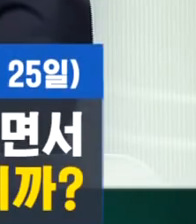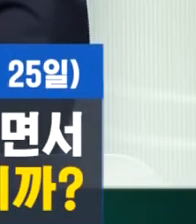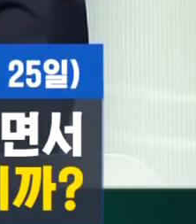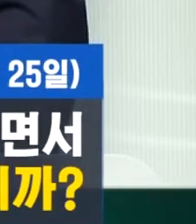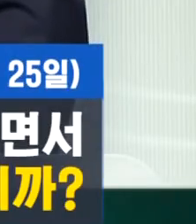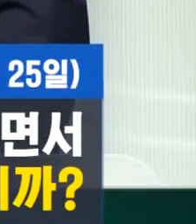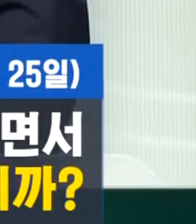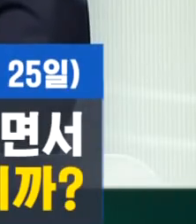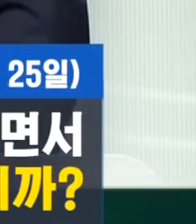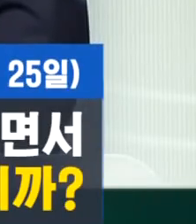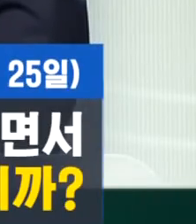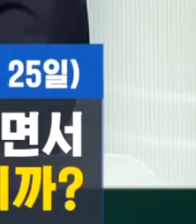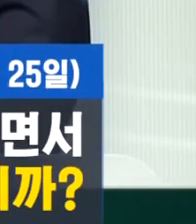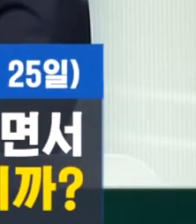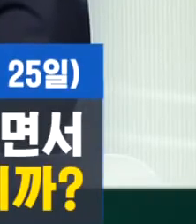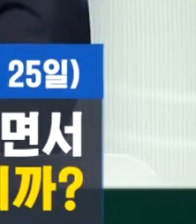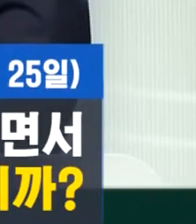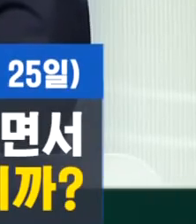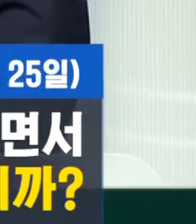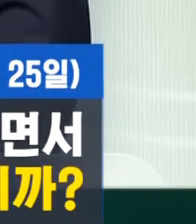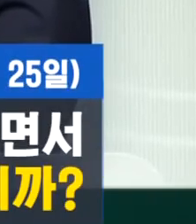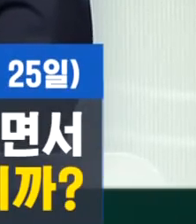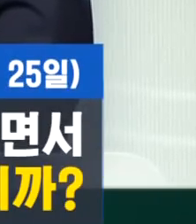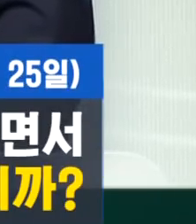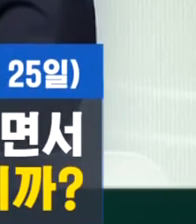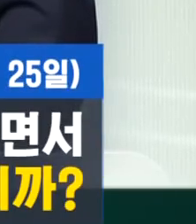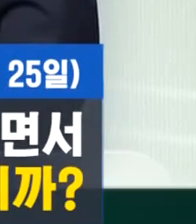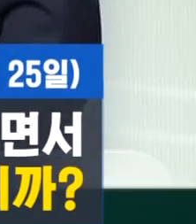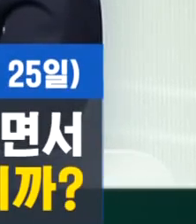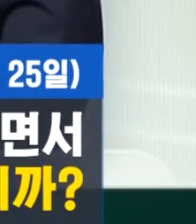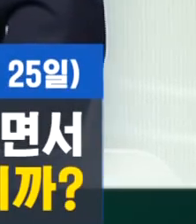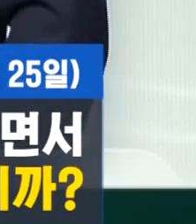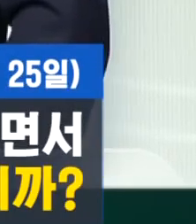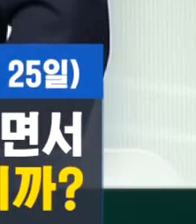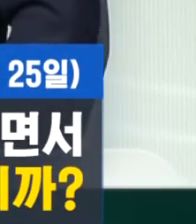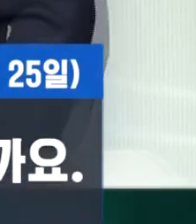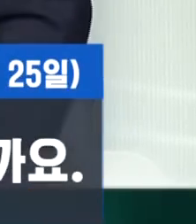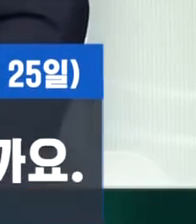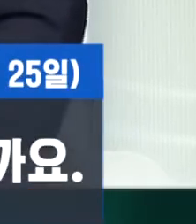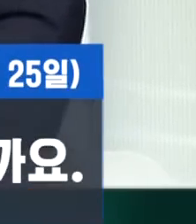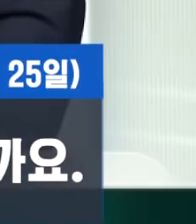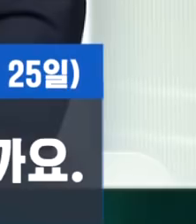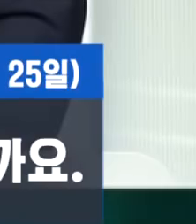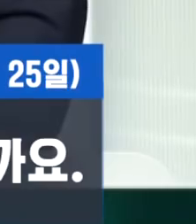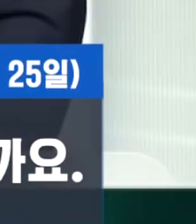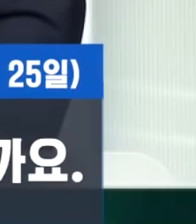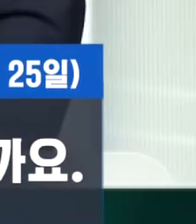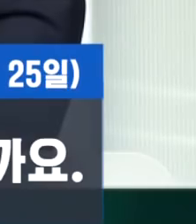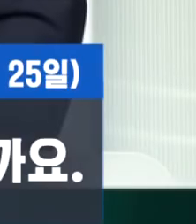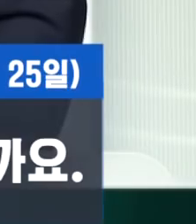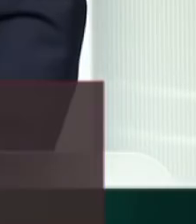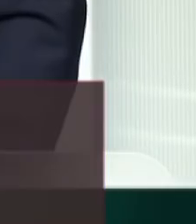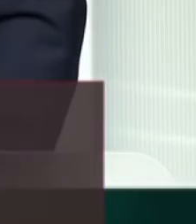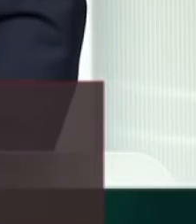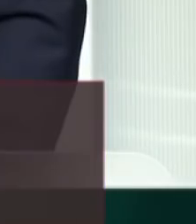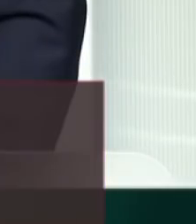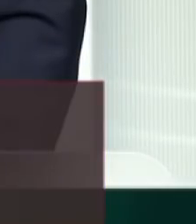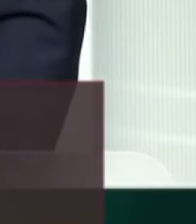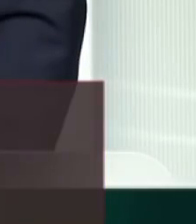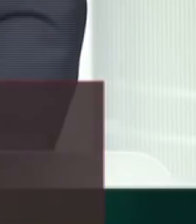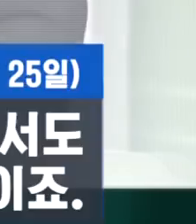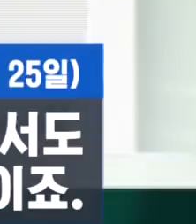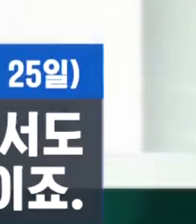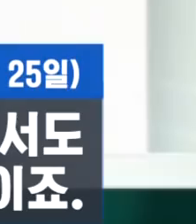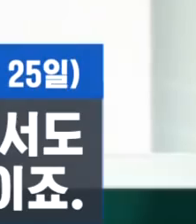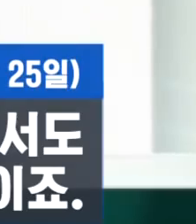부산저축은행 일반대출 인데 다른 건 기수 암석 회의 대장동 대출만 봐줘 씁니까 일반 대출도 2권 기소 하셨다니 깐 대충 두